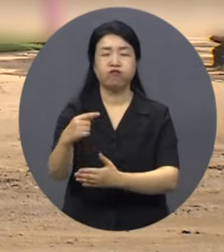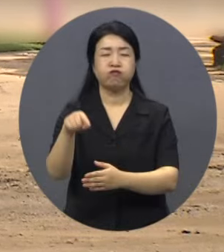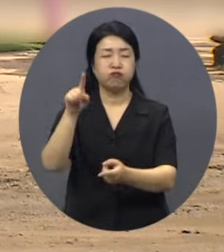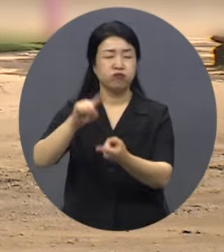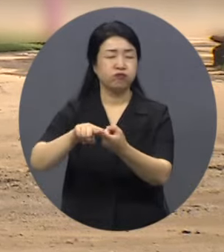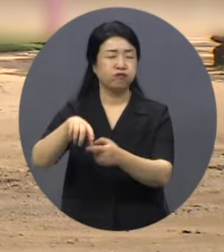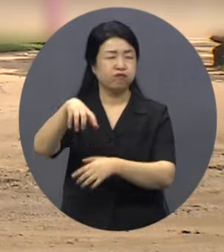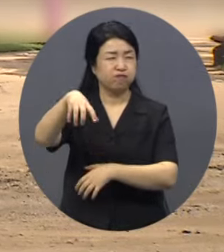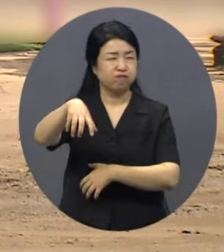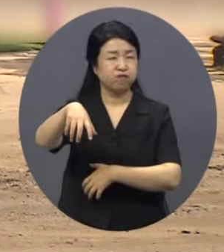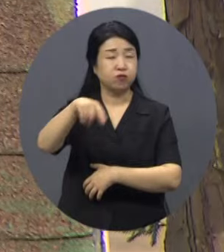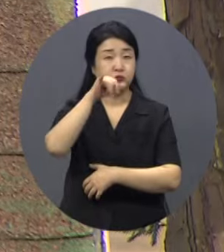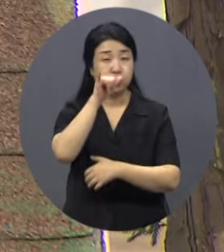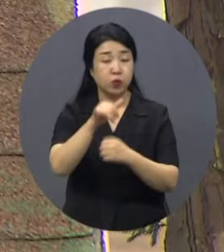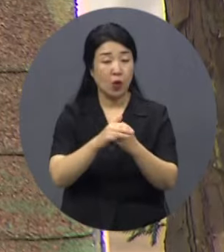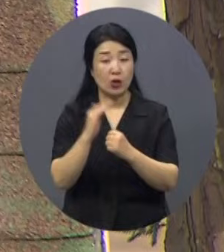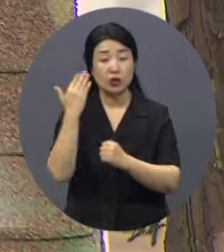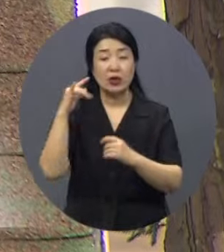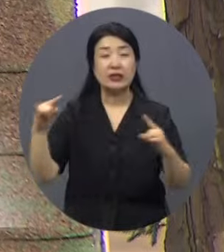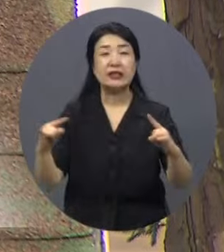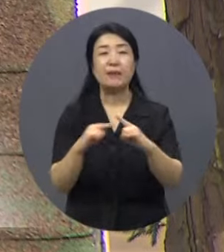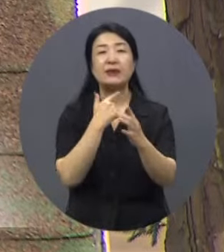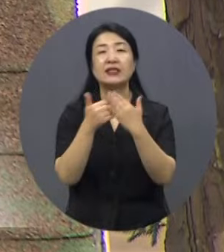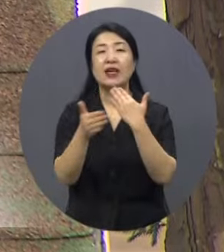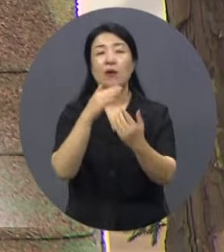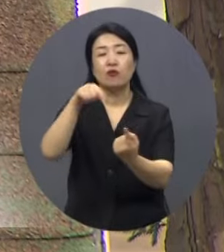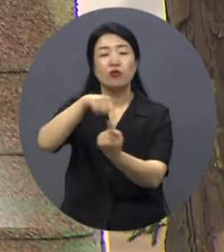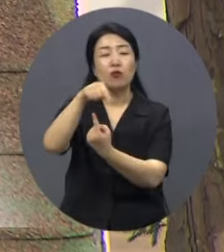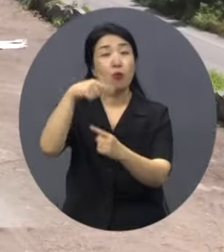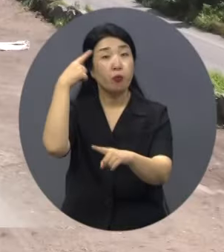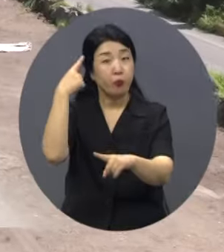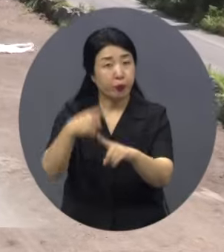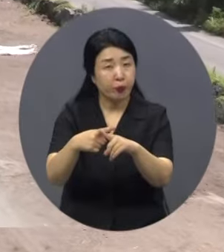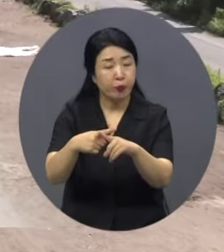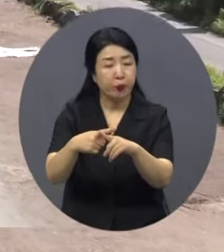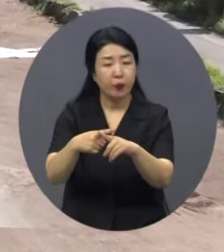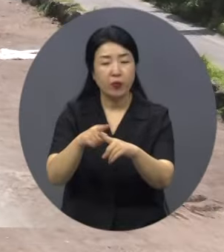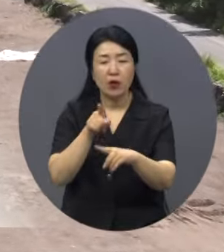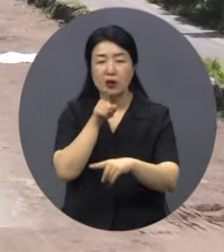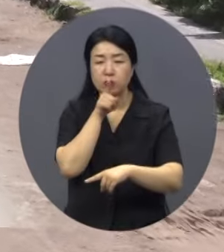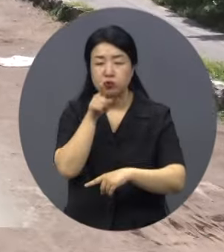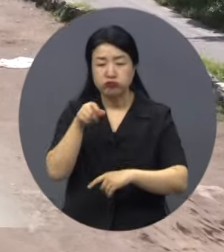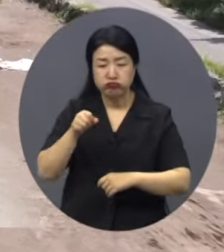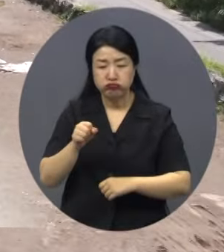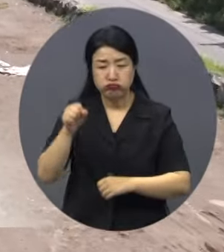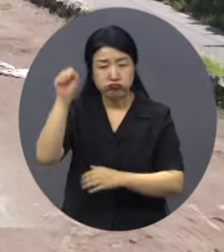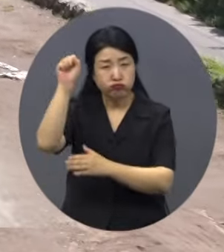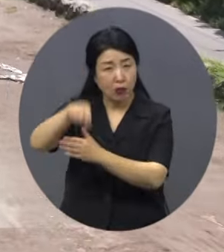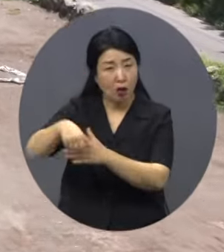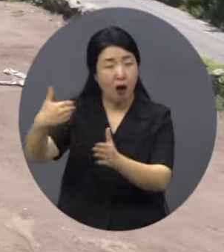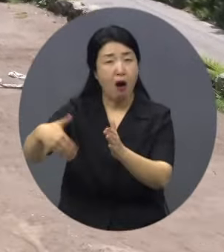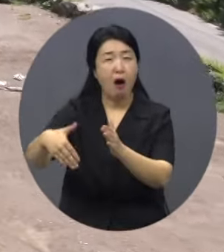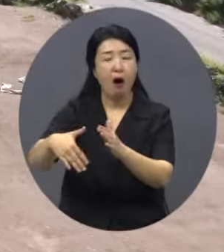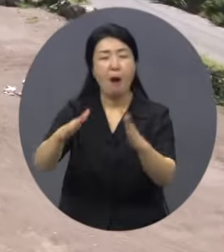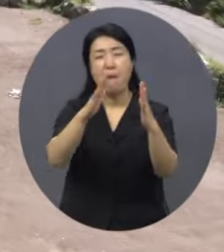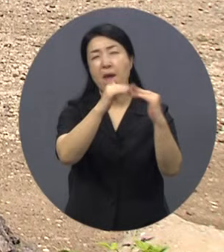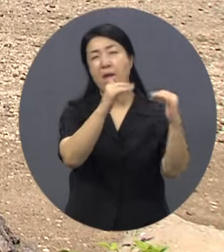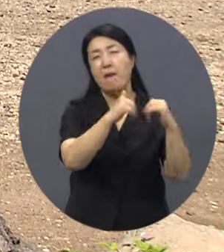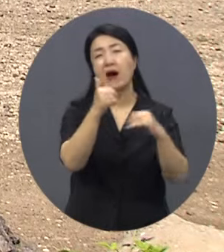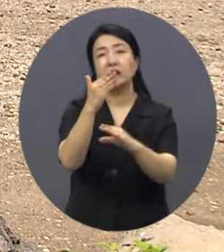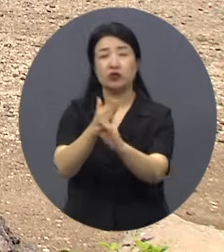있습니다. 최근까지 캠핑 체험장으로 운영됐는데 미신고 영업 등으로 적발돼 철거 작업이 진행